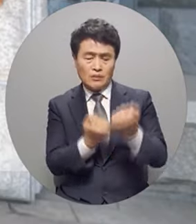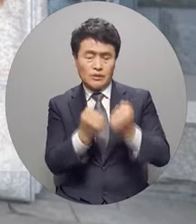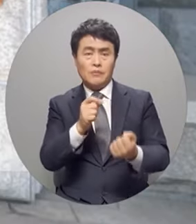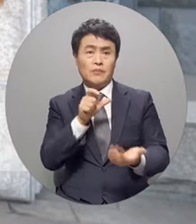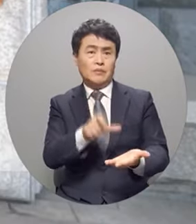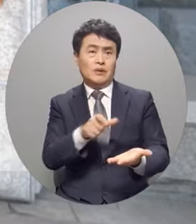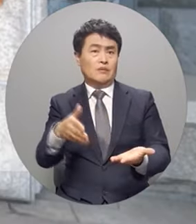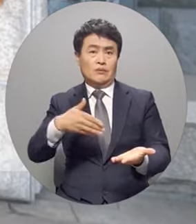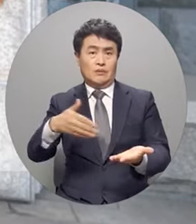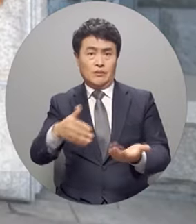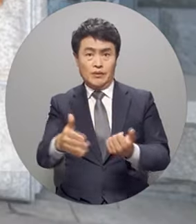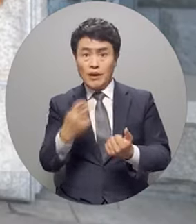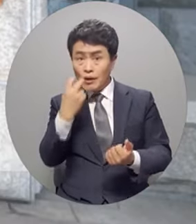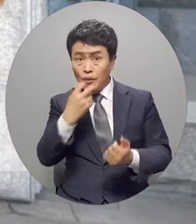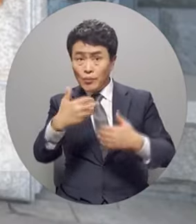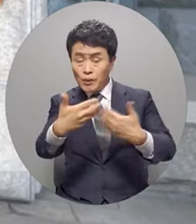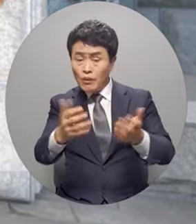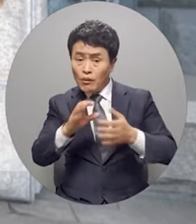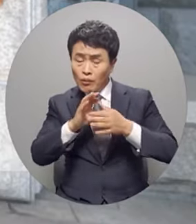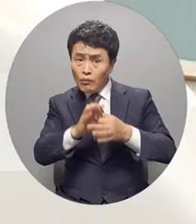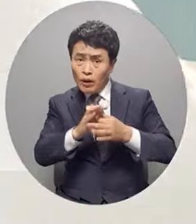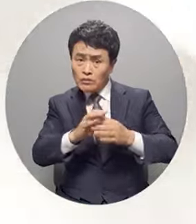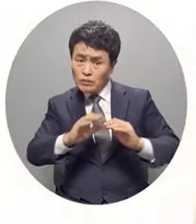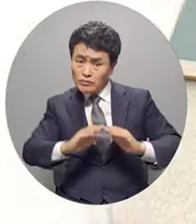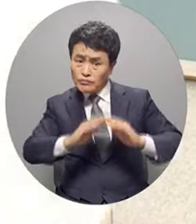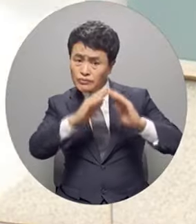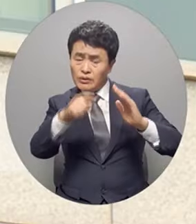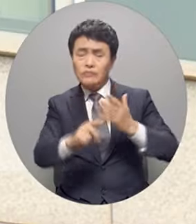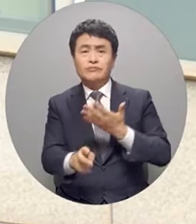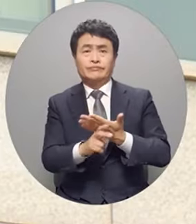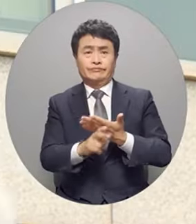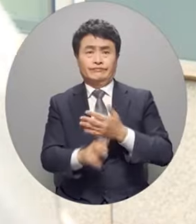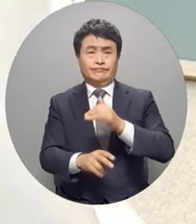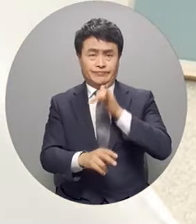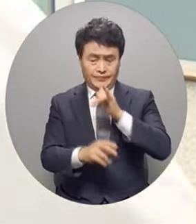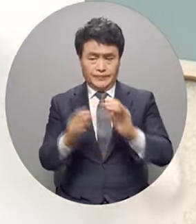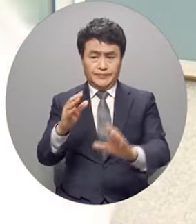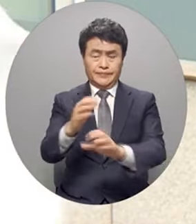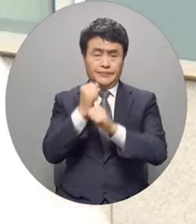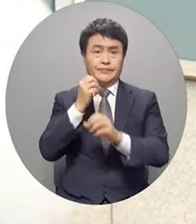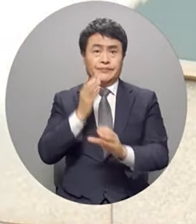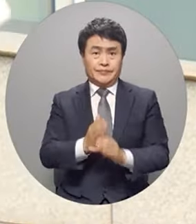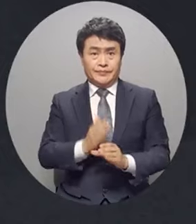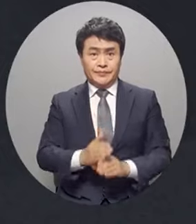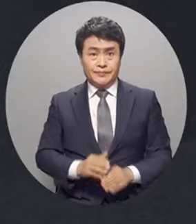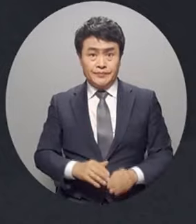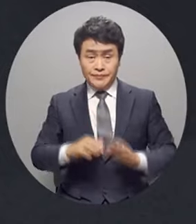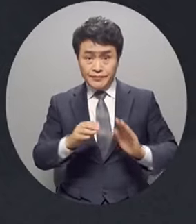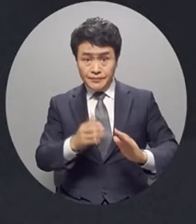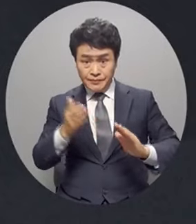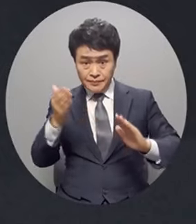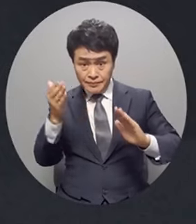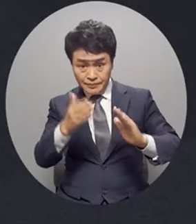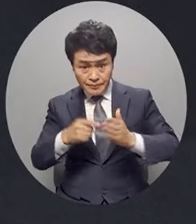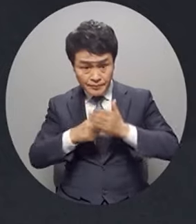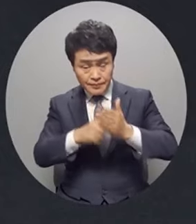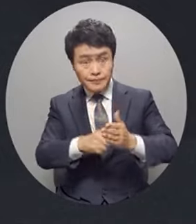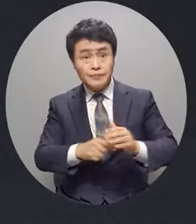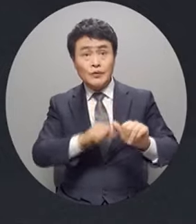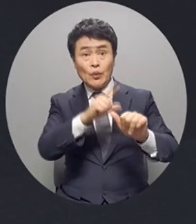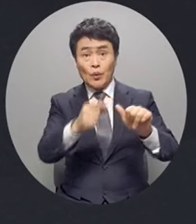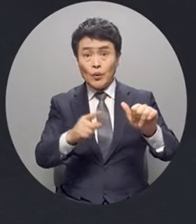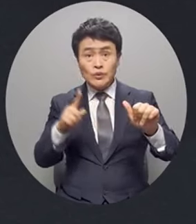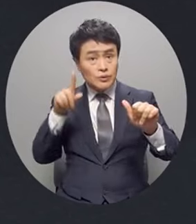없지만 감사원은 해당 시설을 짓는 과정에서 불법이 있었다는 걸 파악하고 있었습니다. 공사 착수일은 5월